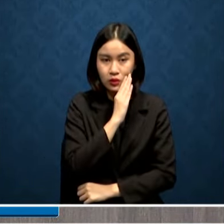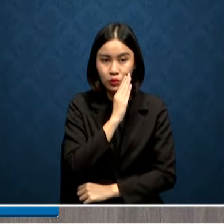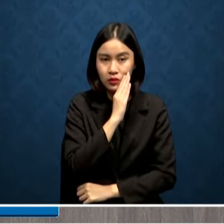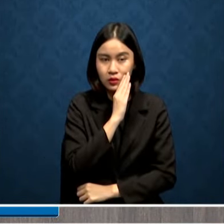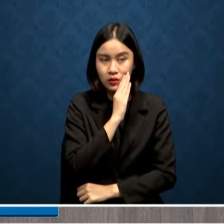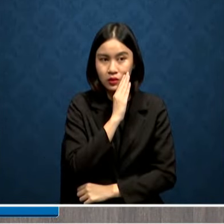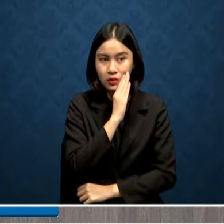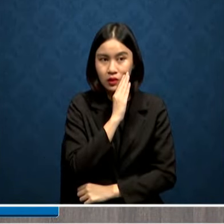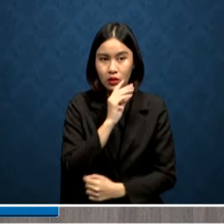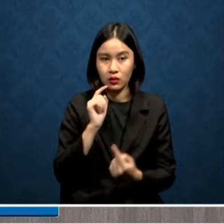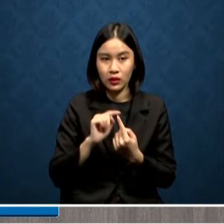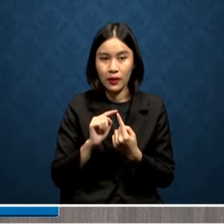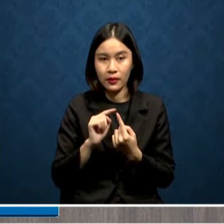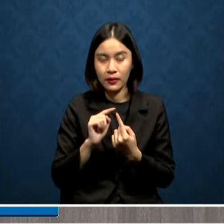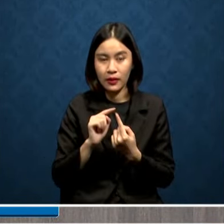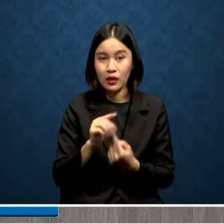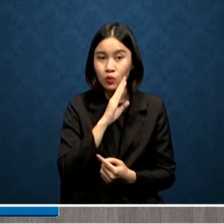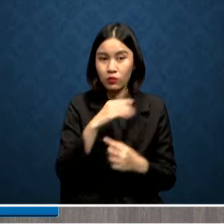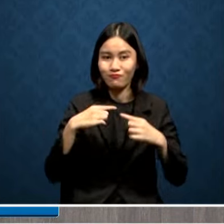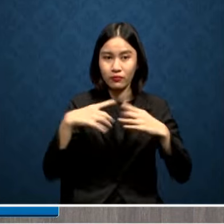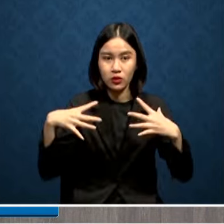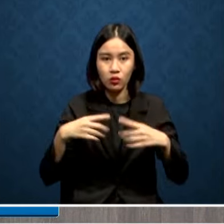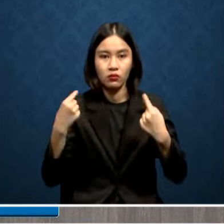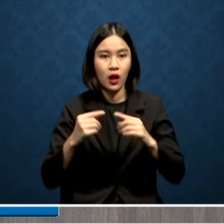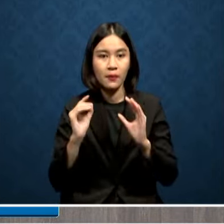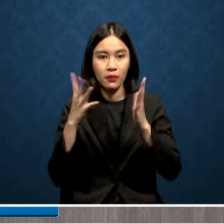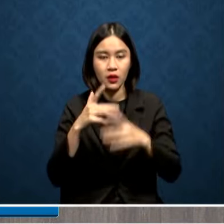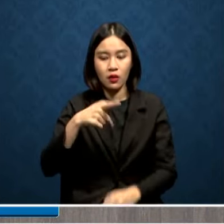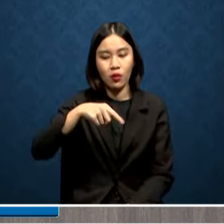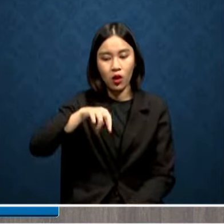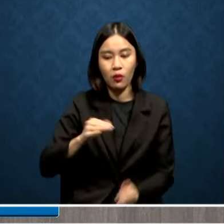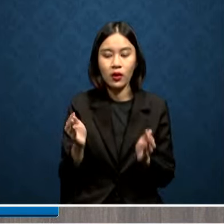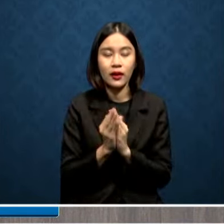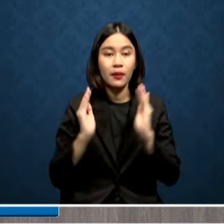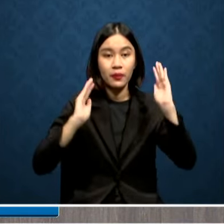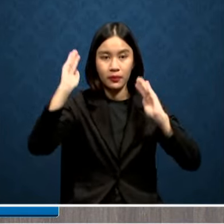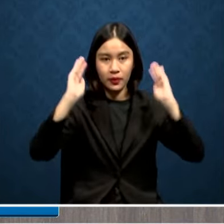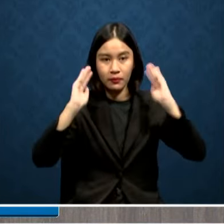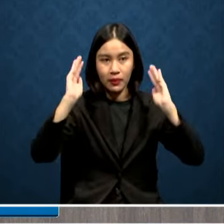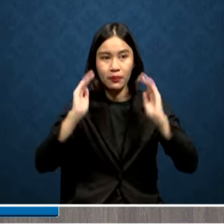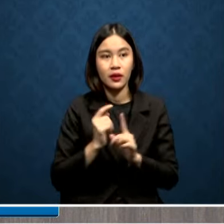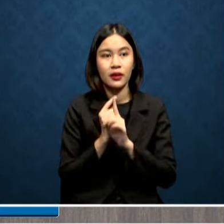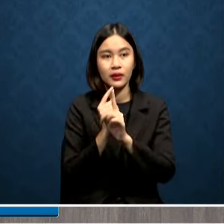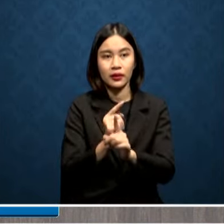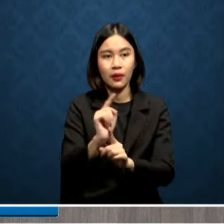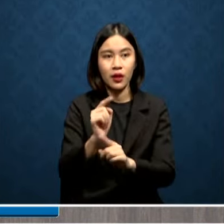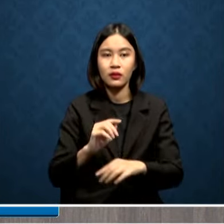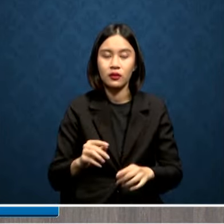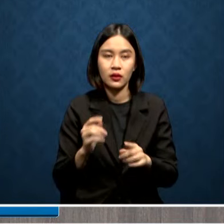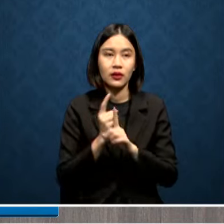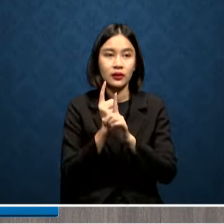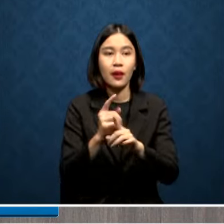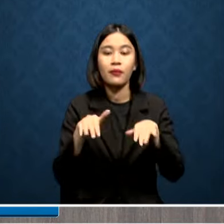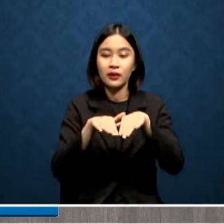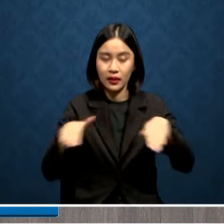ไม่ทำให้เกิดชนวนความขัดแย้งโดยการทำให้พระบัญญัติออกเสียงประชามติเป็นไปโดยธรรมชาติก็